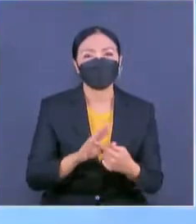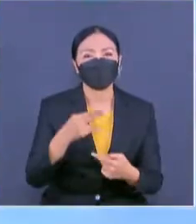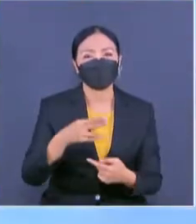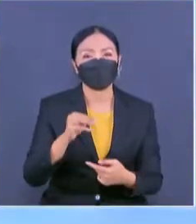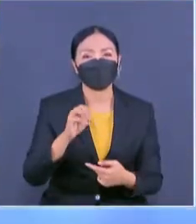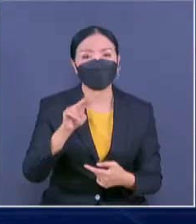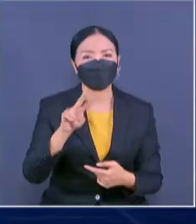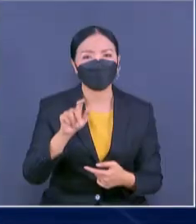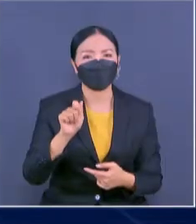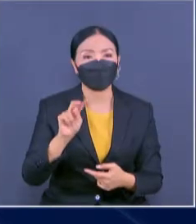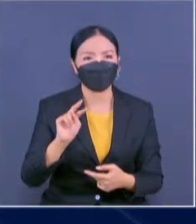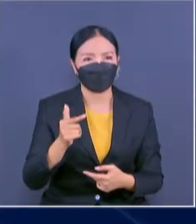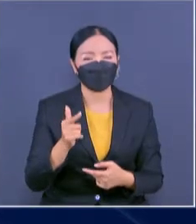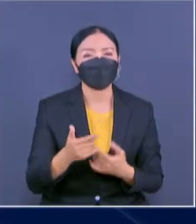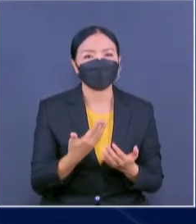องถิ่นค่ะ